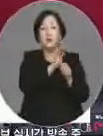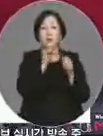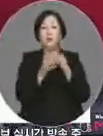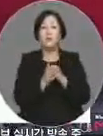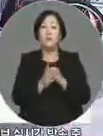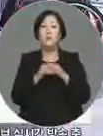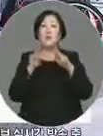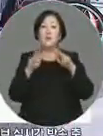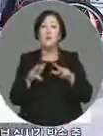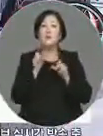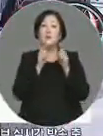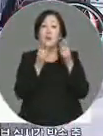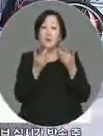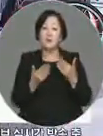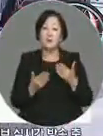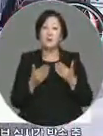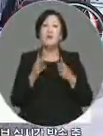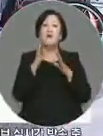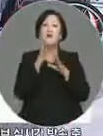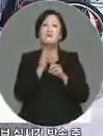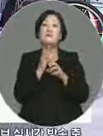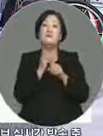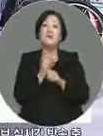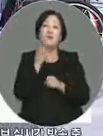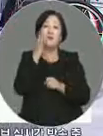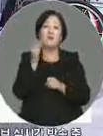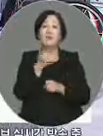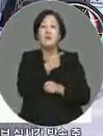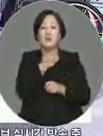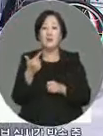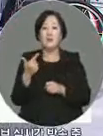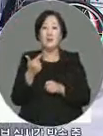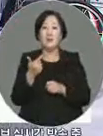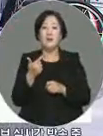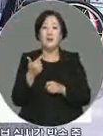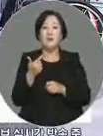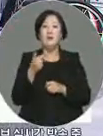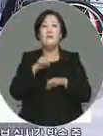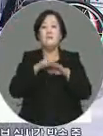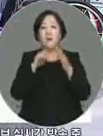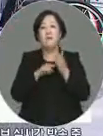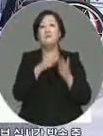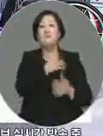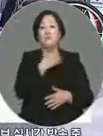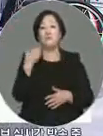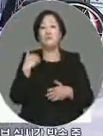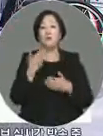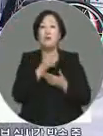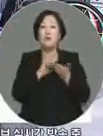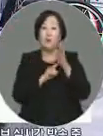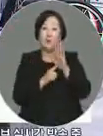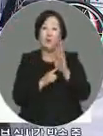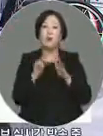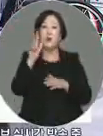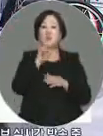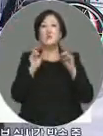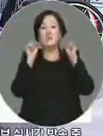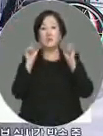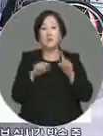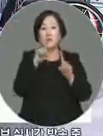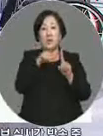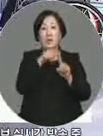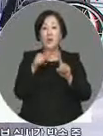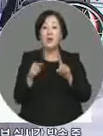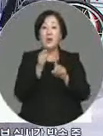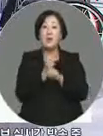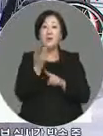우리가 이런 기회가 아니면 언제 우리가 이렇게 울산을 또 이렇게 우리 인심을 보여줄 수 있겠어요. 그리고 전국체전도 할 수